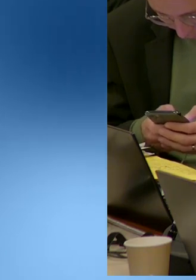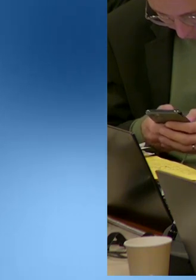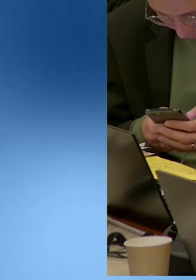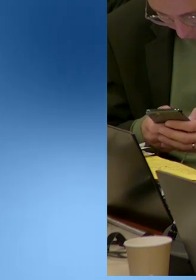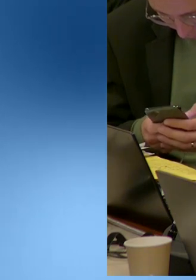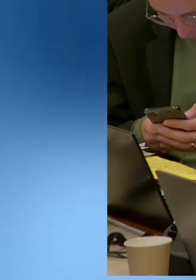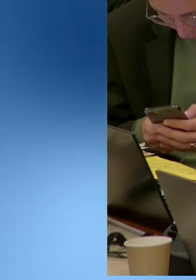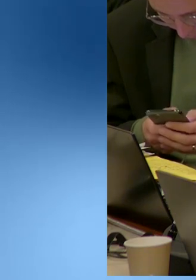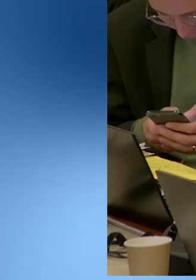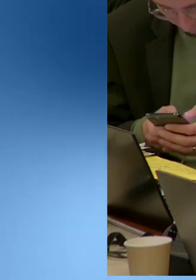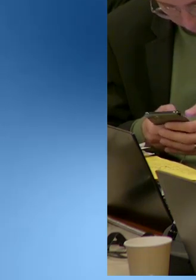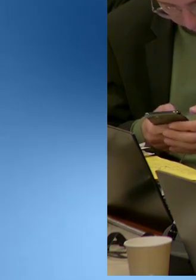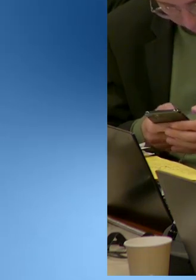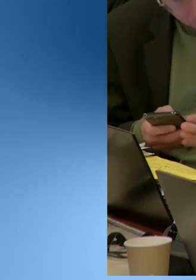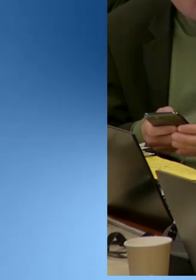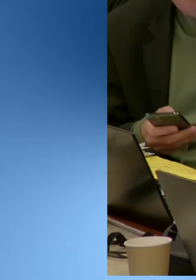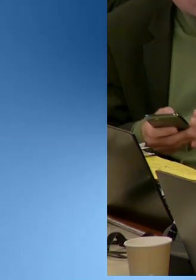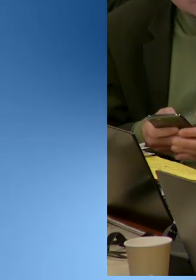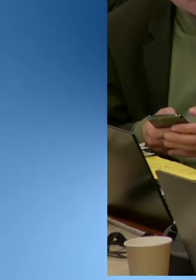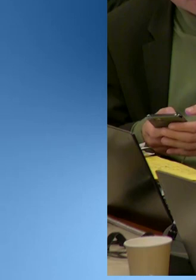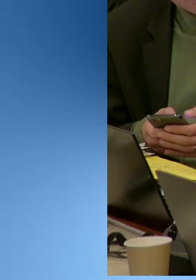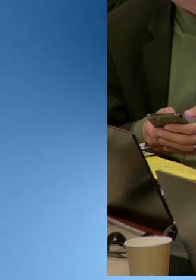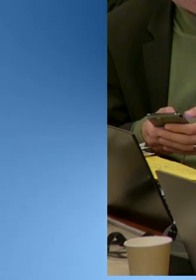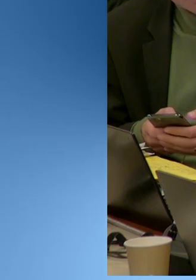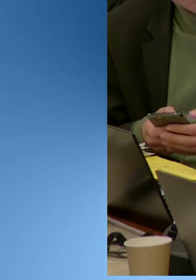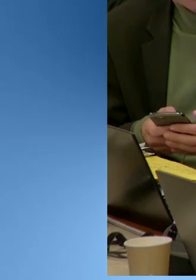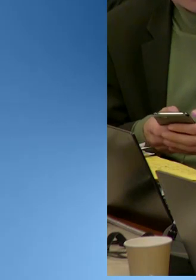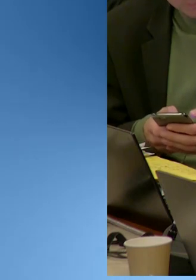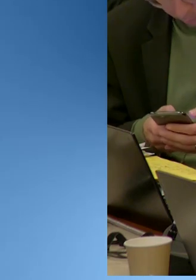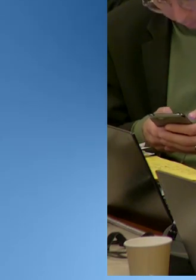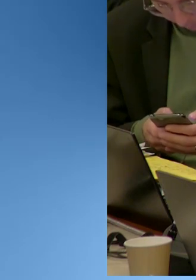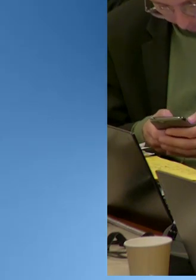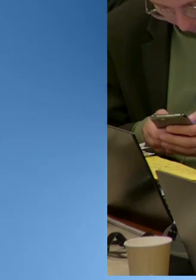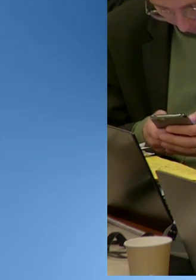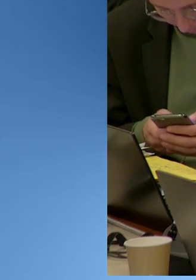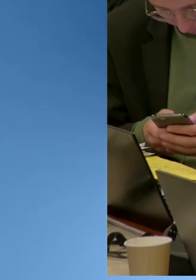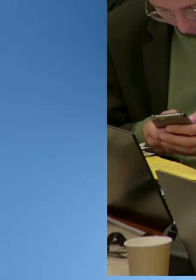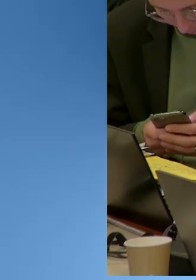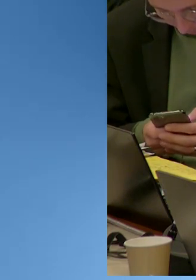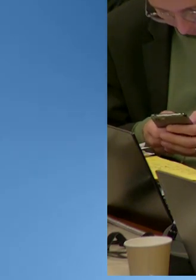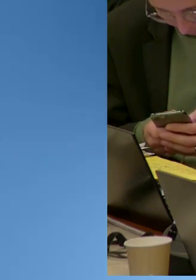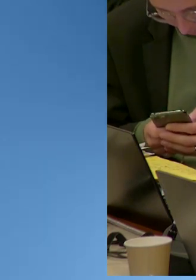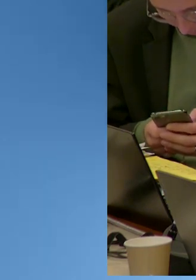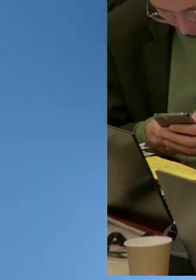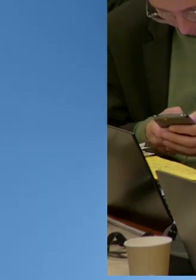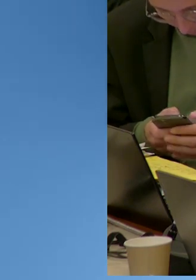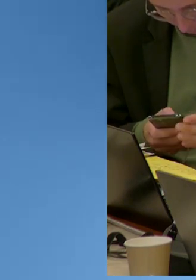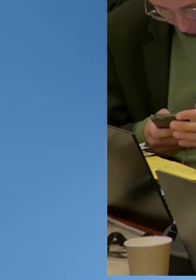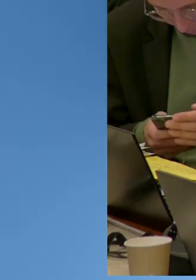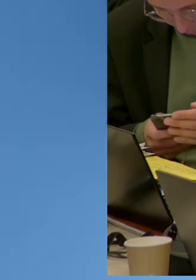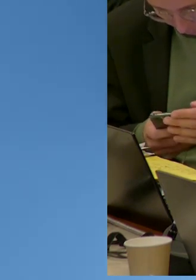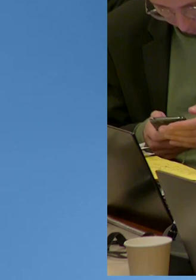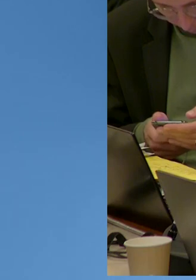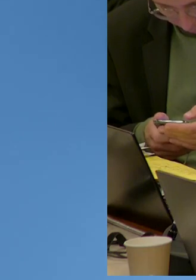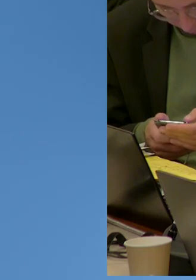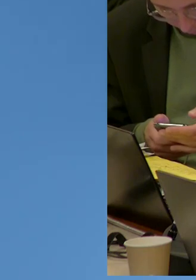la délibération cadre pardon qui a défini d'autres objectifs et c'est tout à l'honneur de de de la de la majorité ça marche ou ça marche pas ça marche tant bien on a applaudi